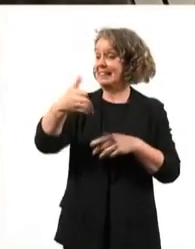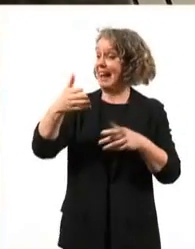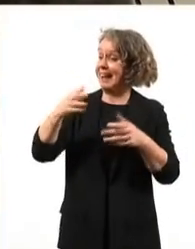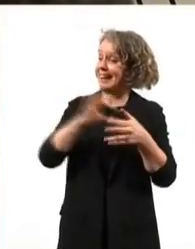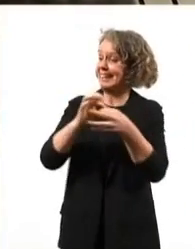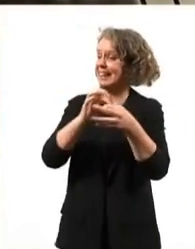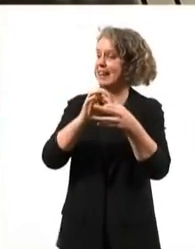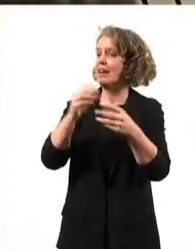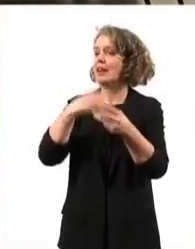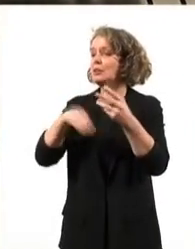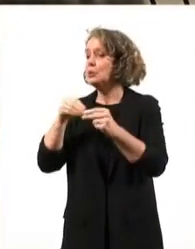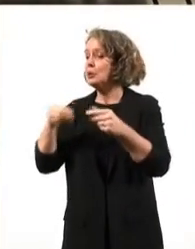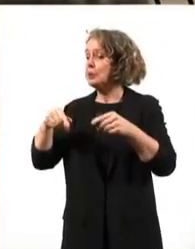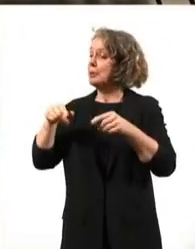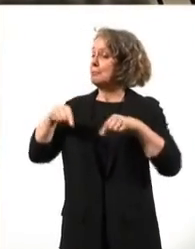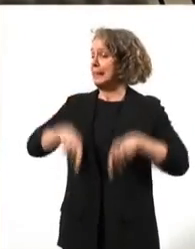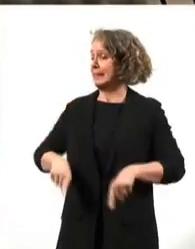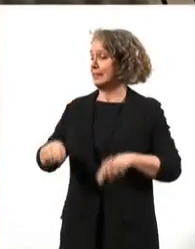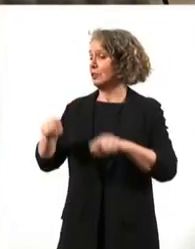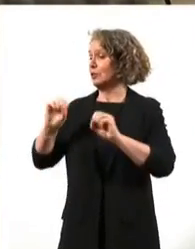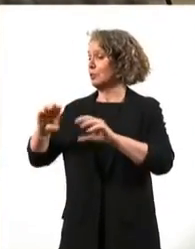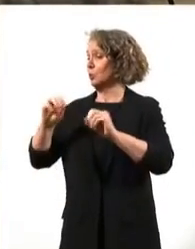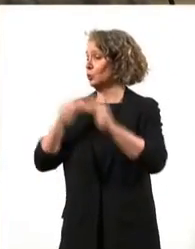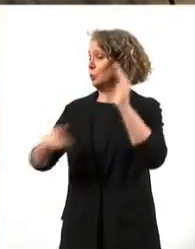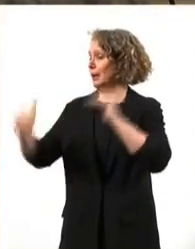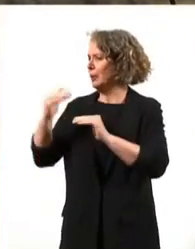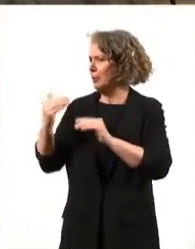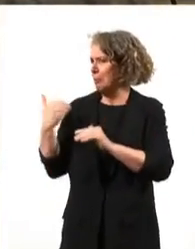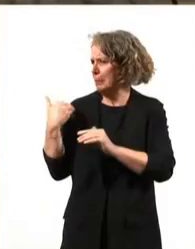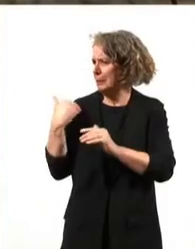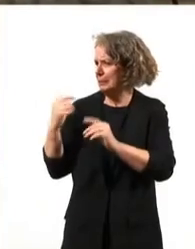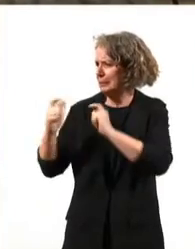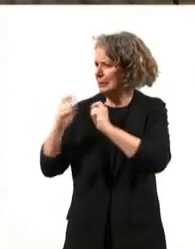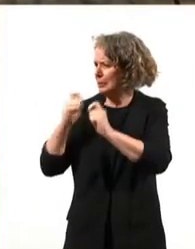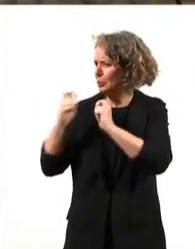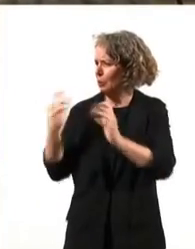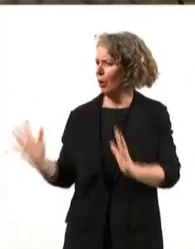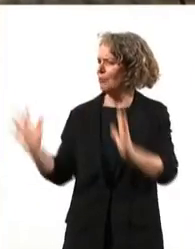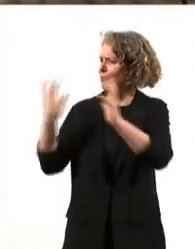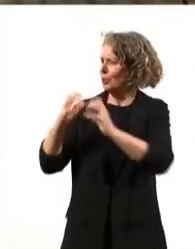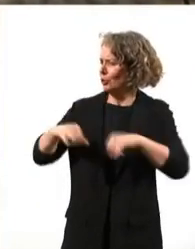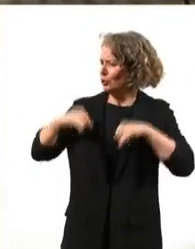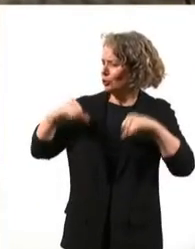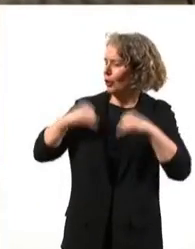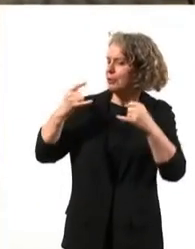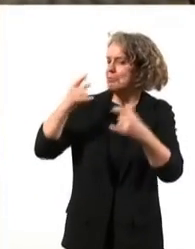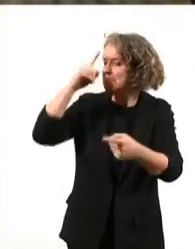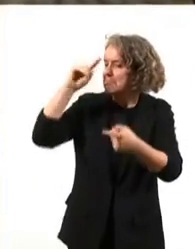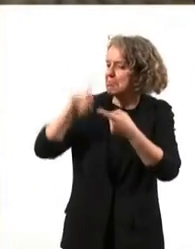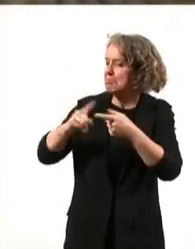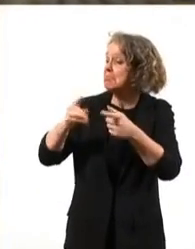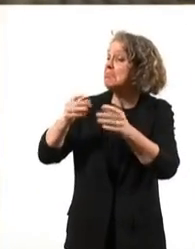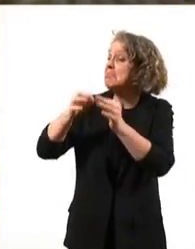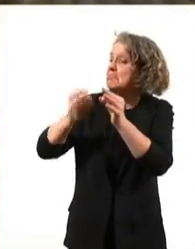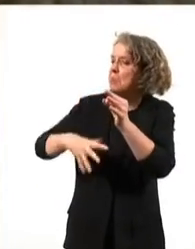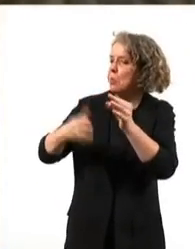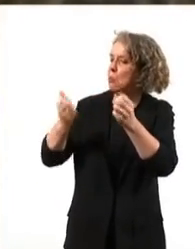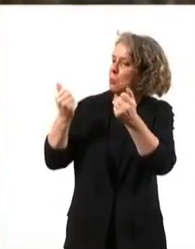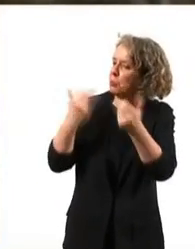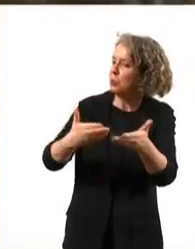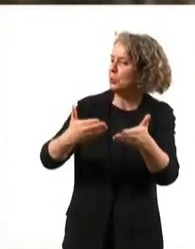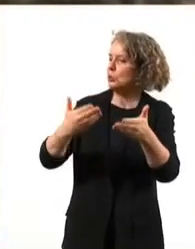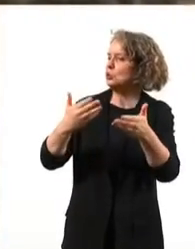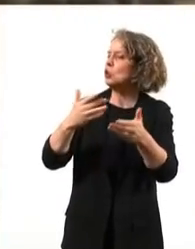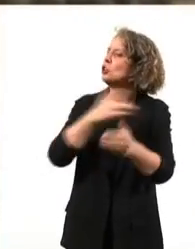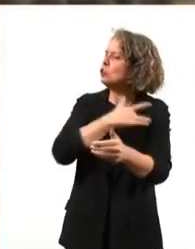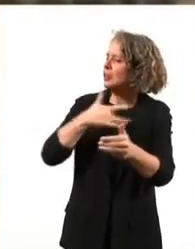l'Enseignement supérieur, vous avez eu une réflexion il n'y a pas très longtemps, je crois, où vous avez réuni plein de jeunes pour essayer de sortir des propositions plus larges que la santé et